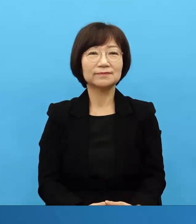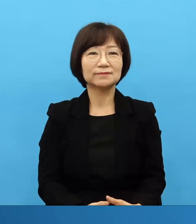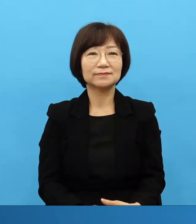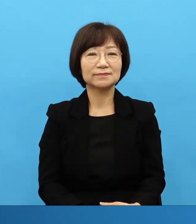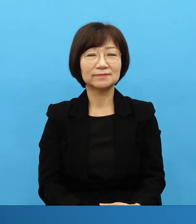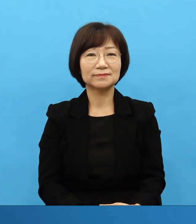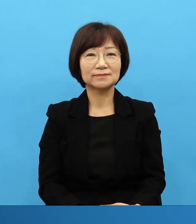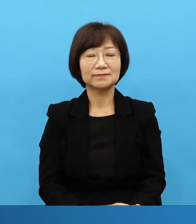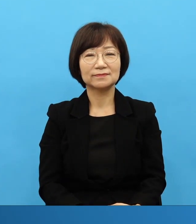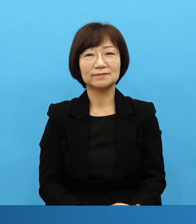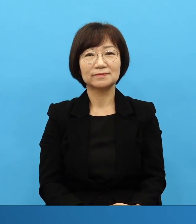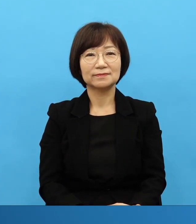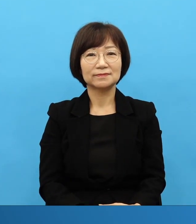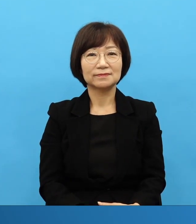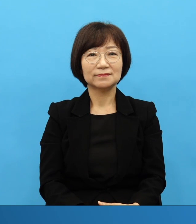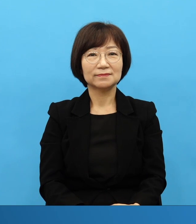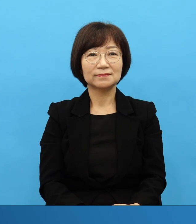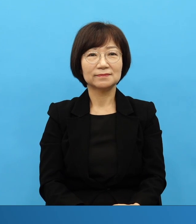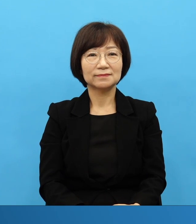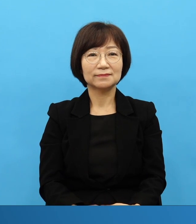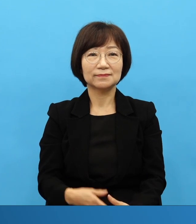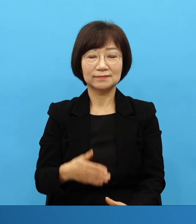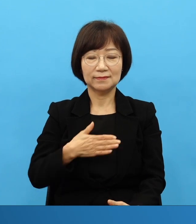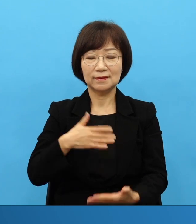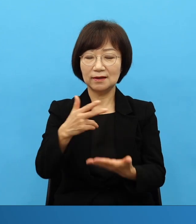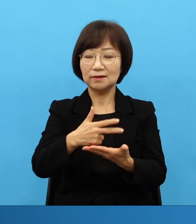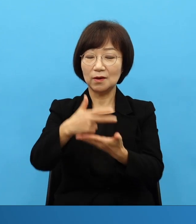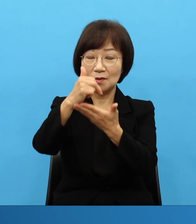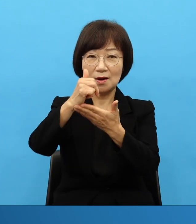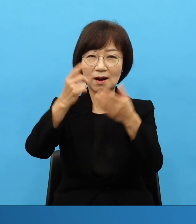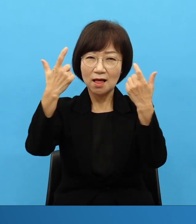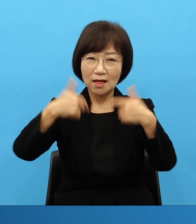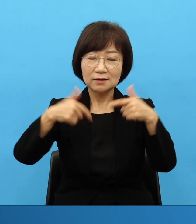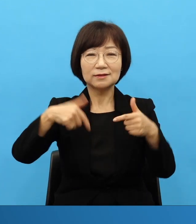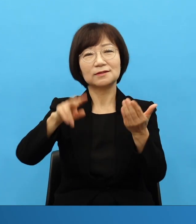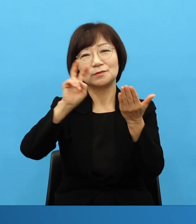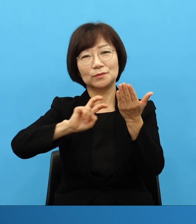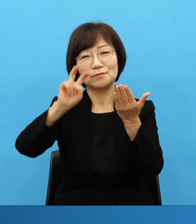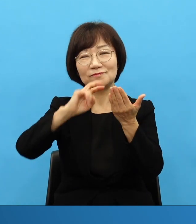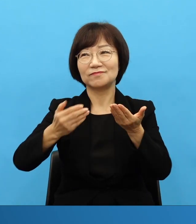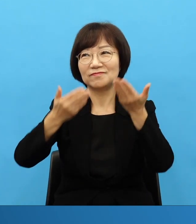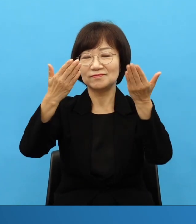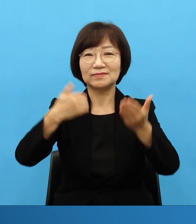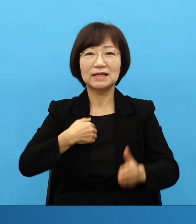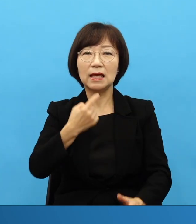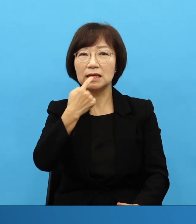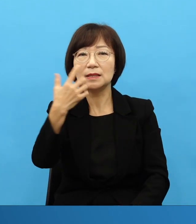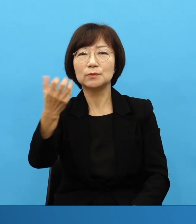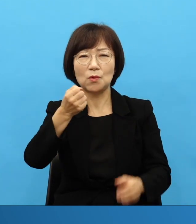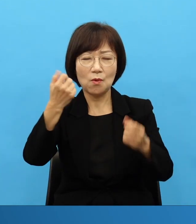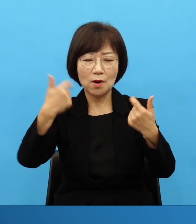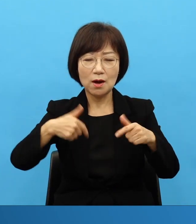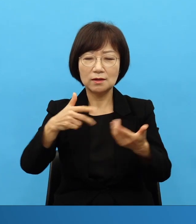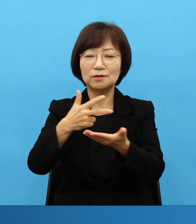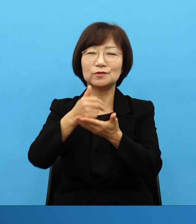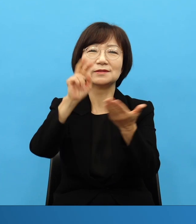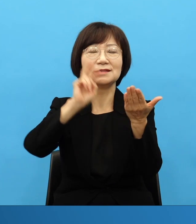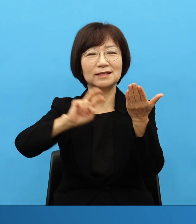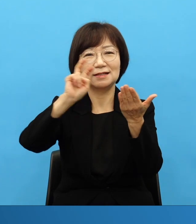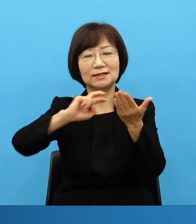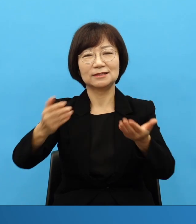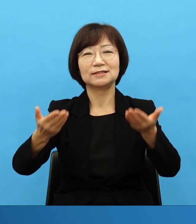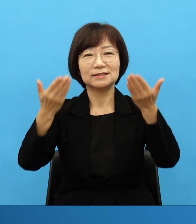number 21, Psalms chapter 34. 내가 여호와를 항상 송축하며 내 입술로 항상 주를